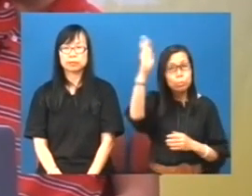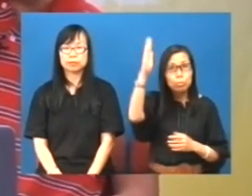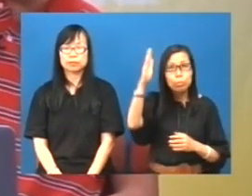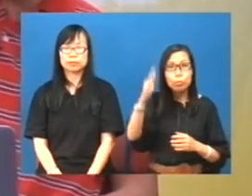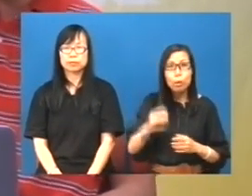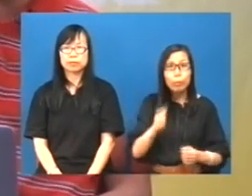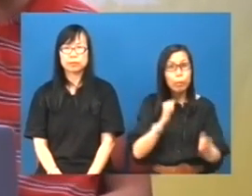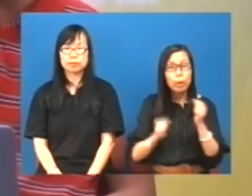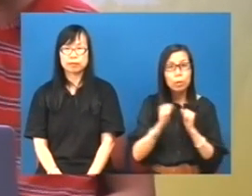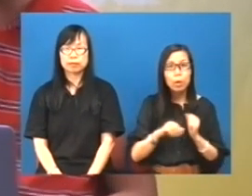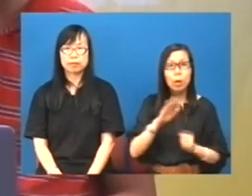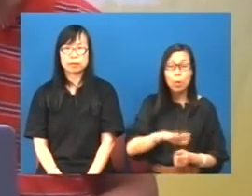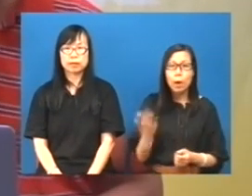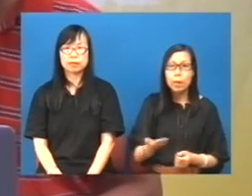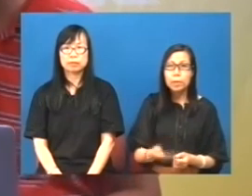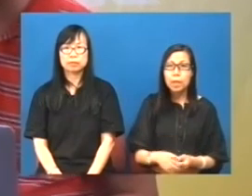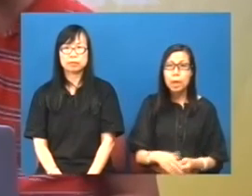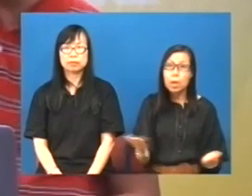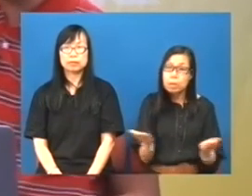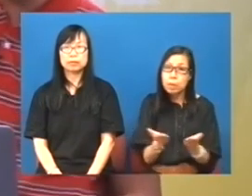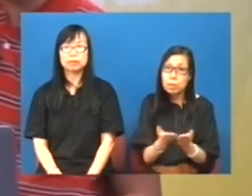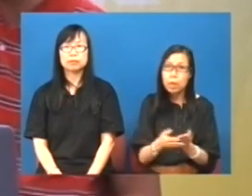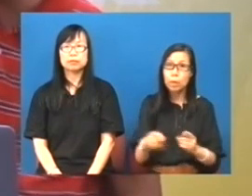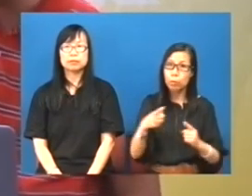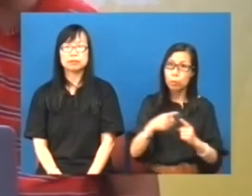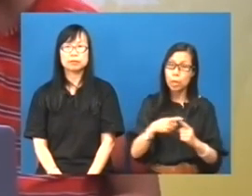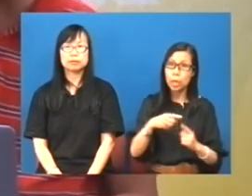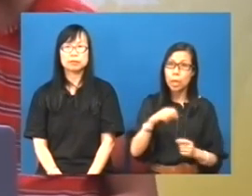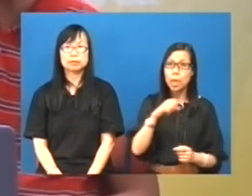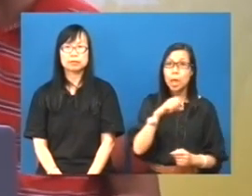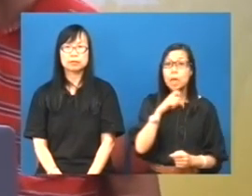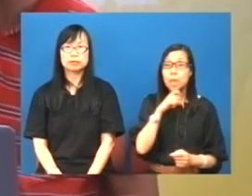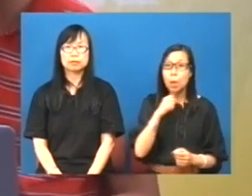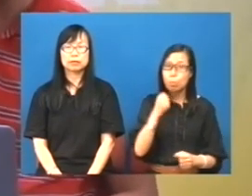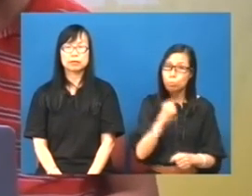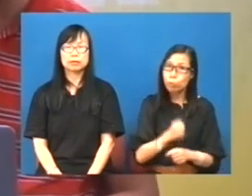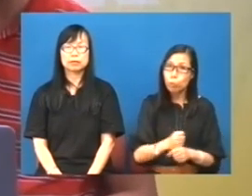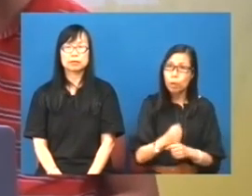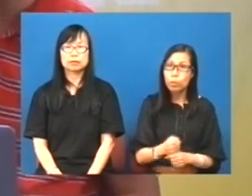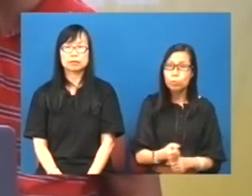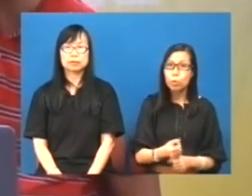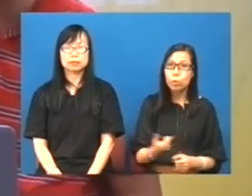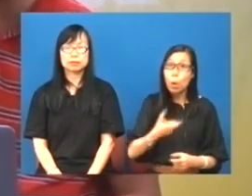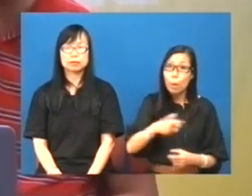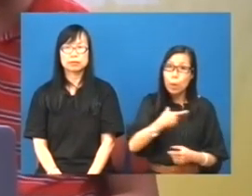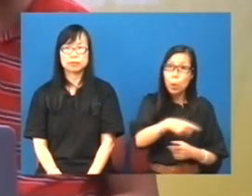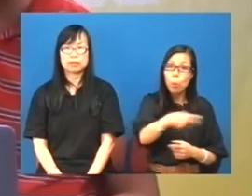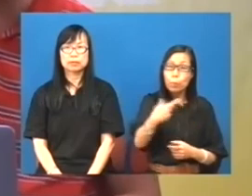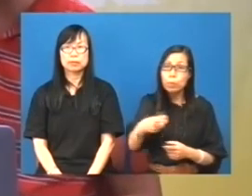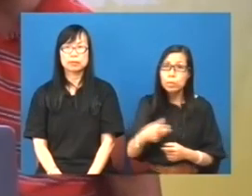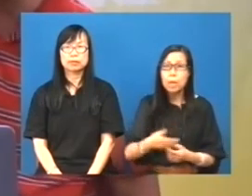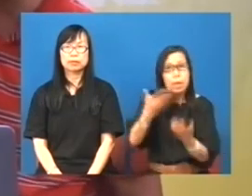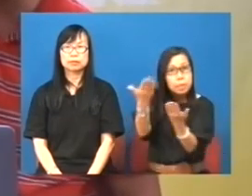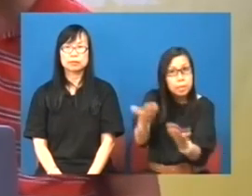要證實某些人他們有做事結果就拿很多錢去請某些隊伍回來或是搞某些政事